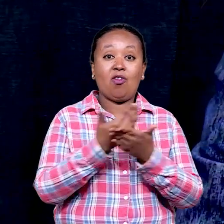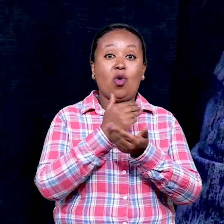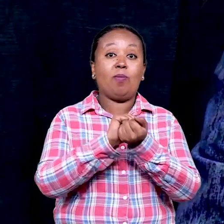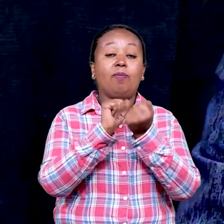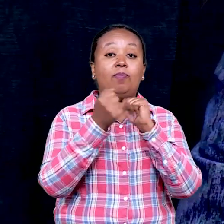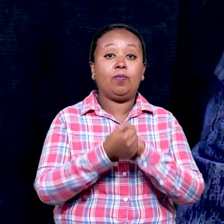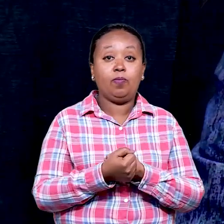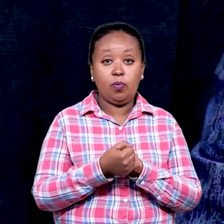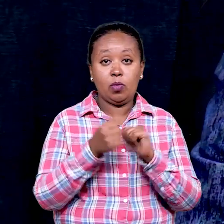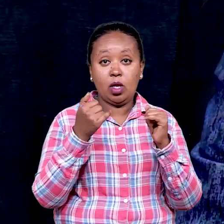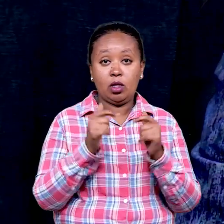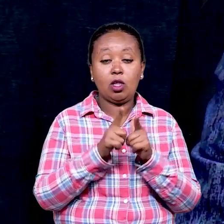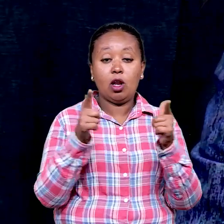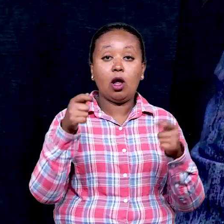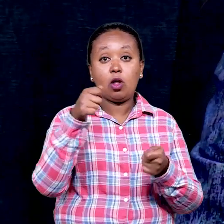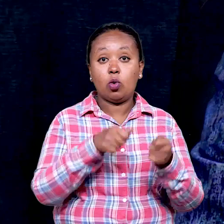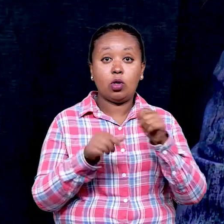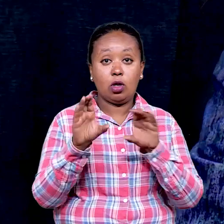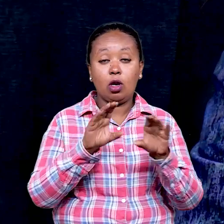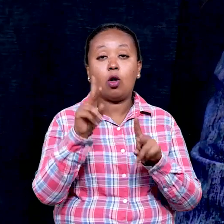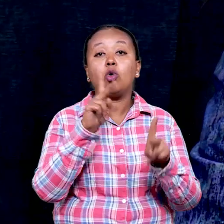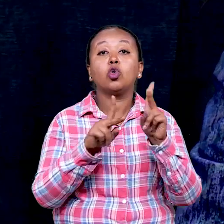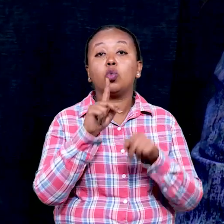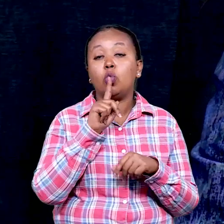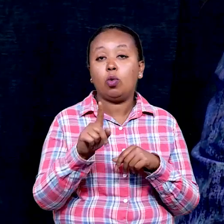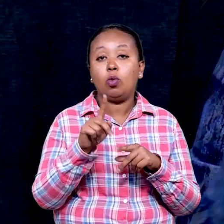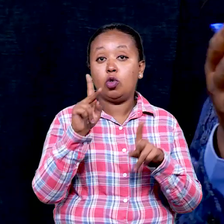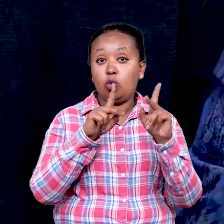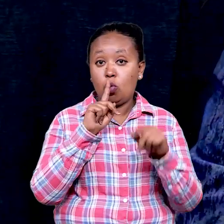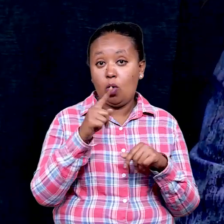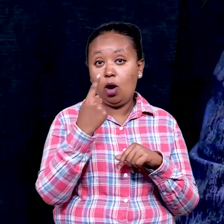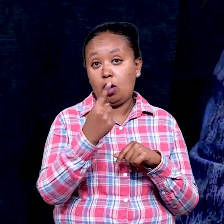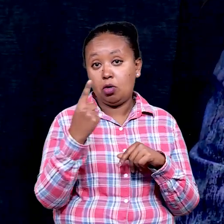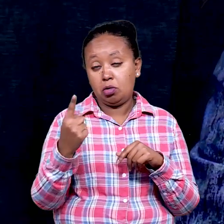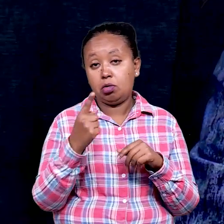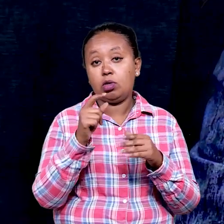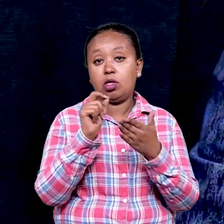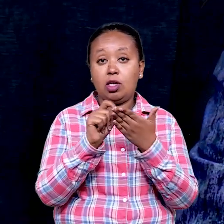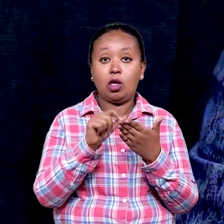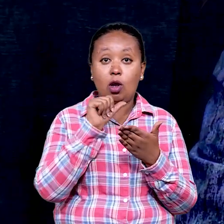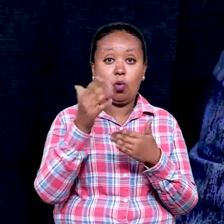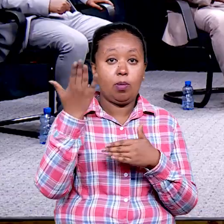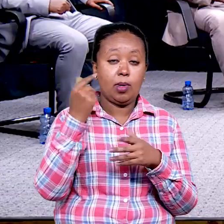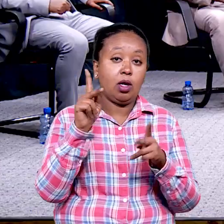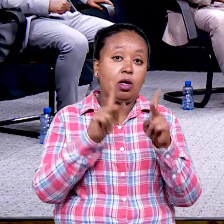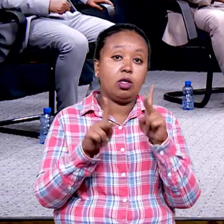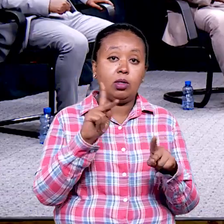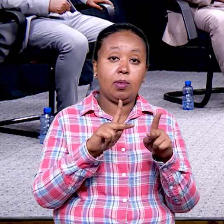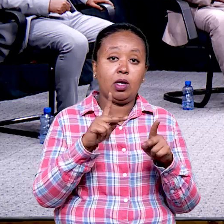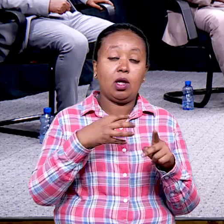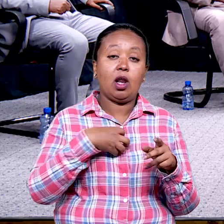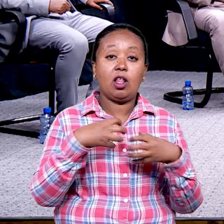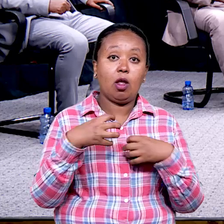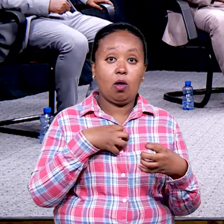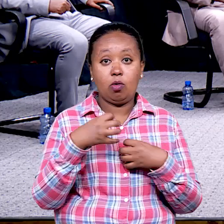እስካሁን ላለው ሪፎርም ትልቅ አበርክቶ ያደረገው ህዝቡ ነው። አንዳንዶችም እኮ ሳይዘገቡ ነበር አይደል ህዝብ ቅሬታውን